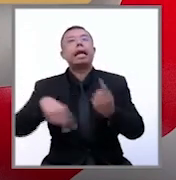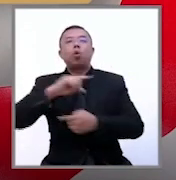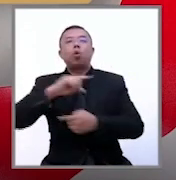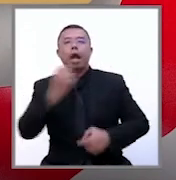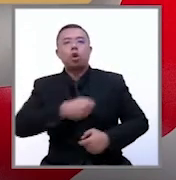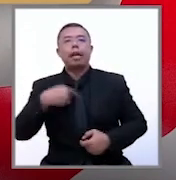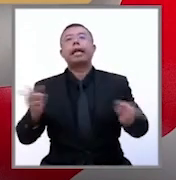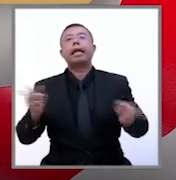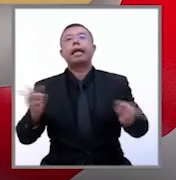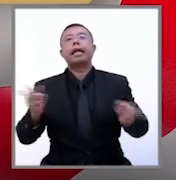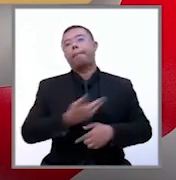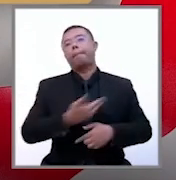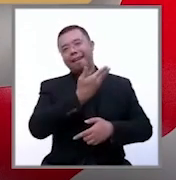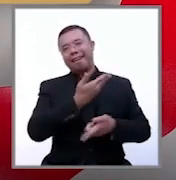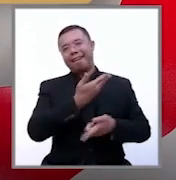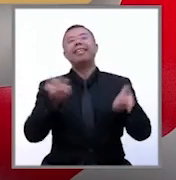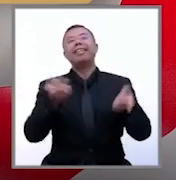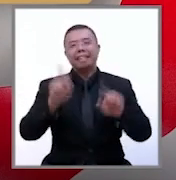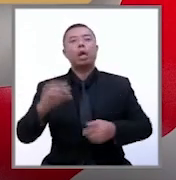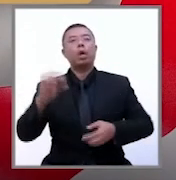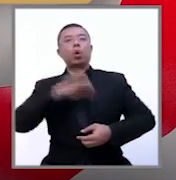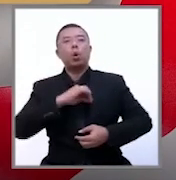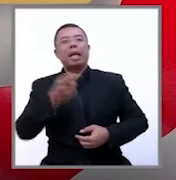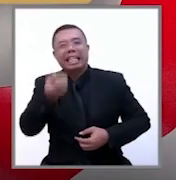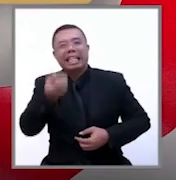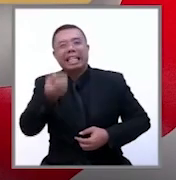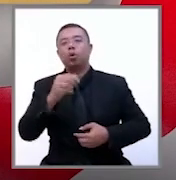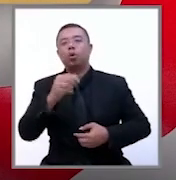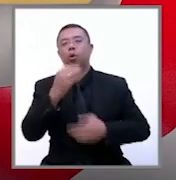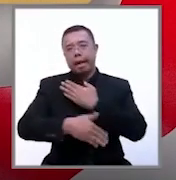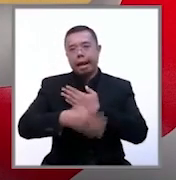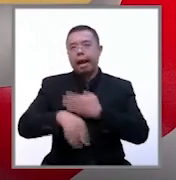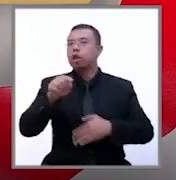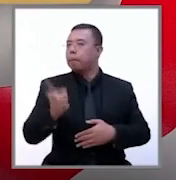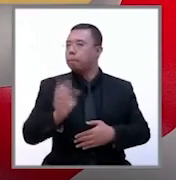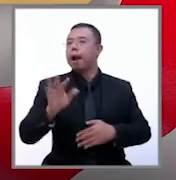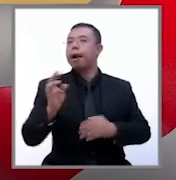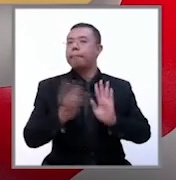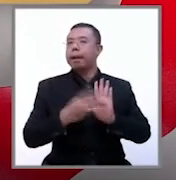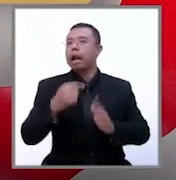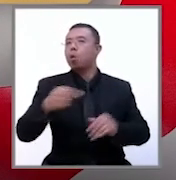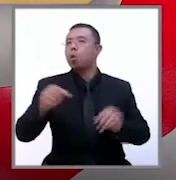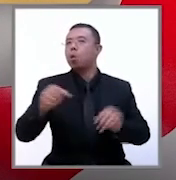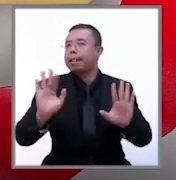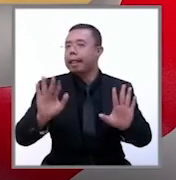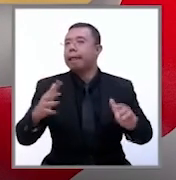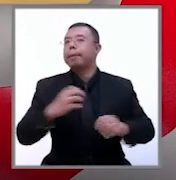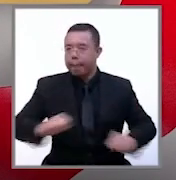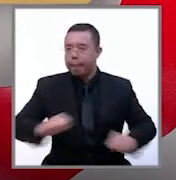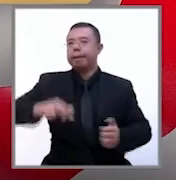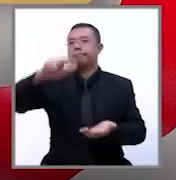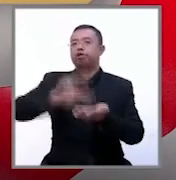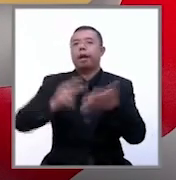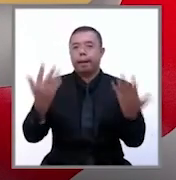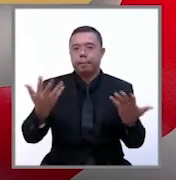kita sekaligus keuntungan yang sangat terbatas bagi negara Oleh karena itu bukan soal gegabah ini soal keberanian dan Keban